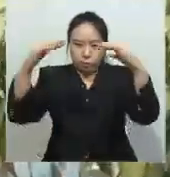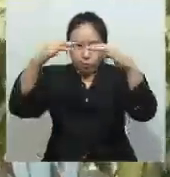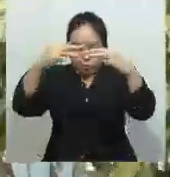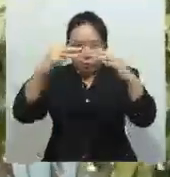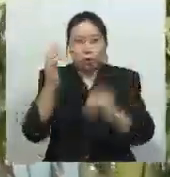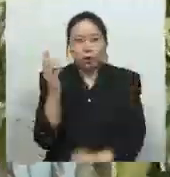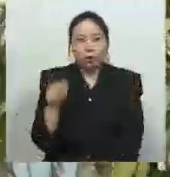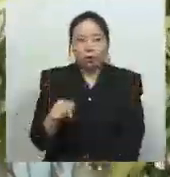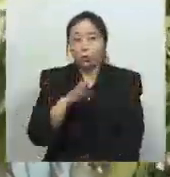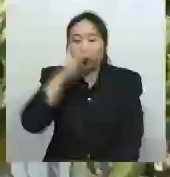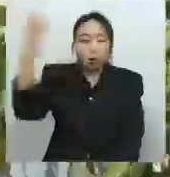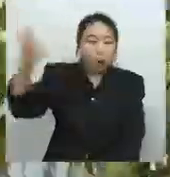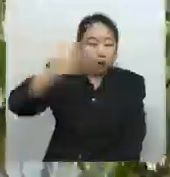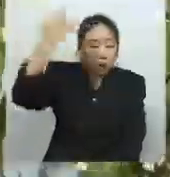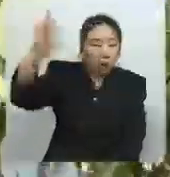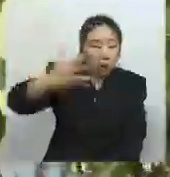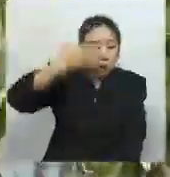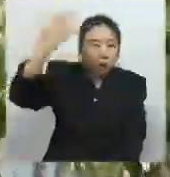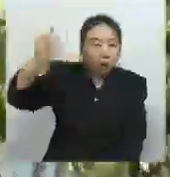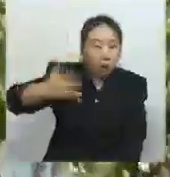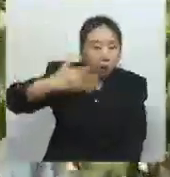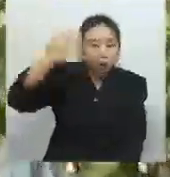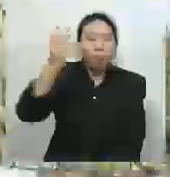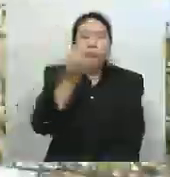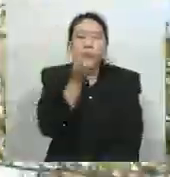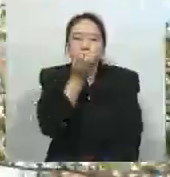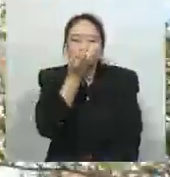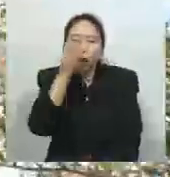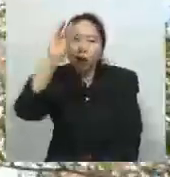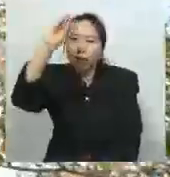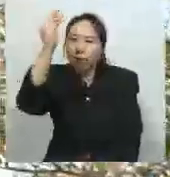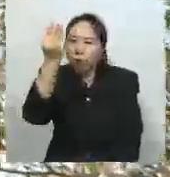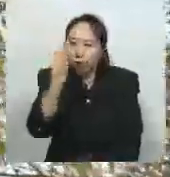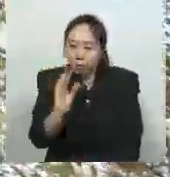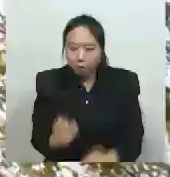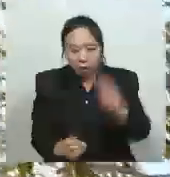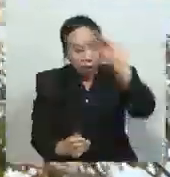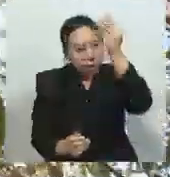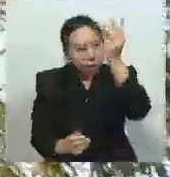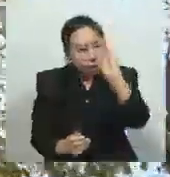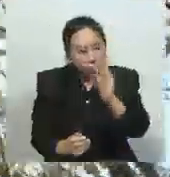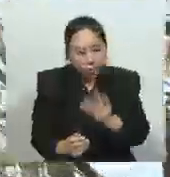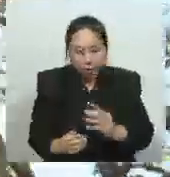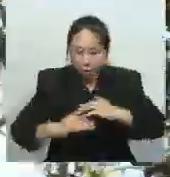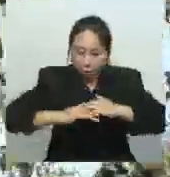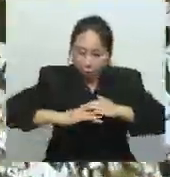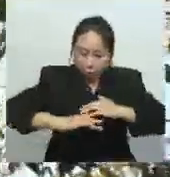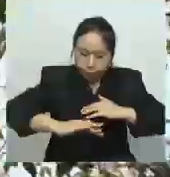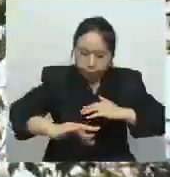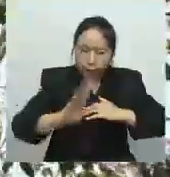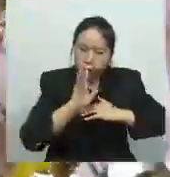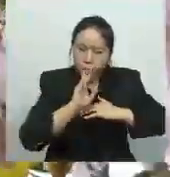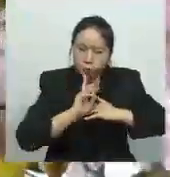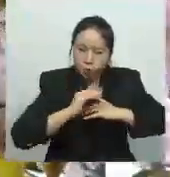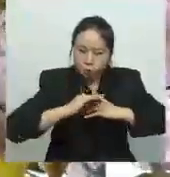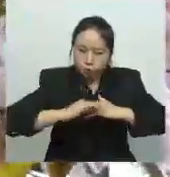พย์ยิ่งเมื่อลมพัดมาดอกชมพูพันทิพย์ก็จะร่วงหล่นอยู่เต็มพื้นถนนจนได้ชื่อว่าถนนสีชมพู